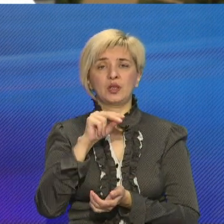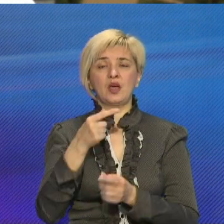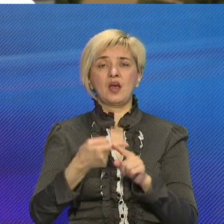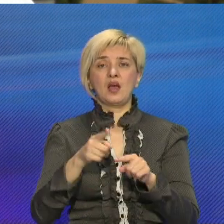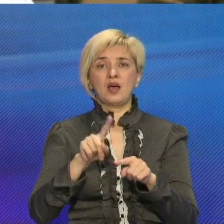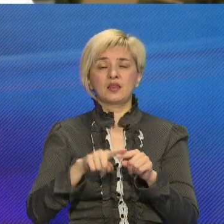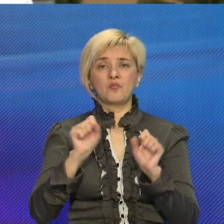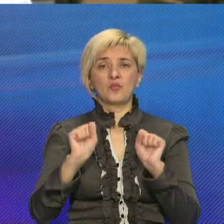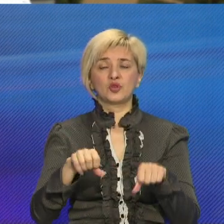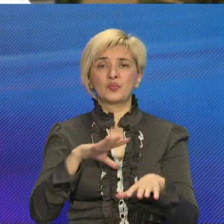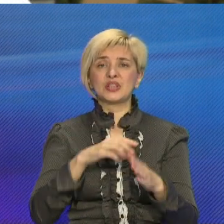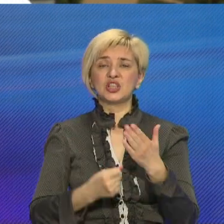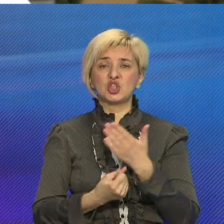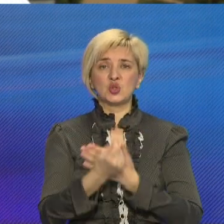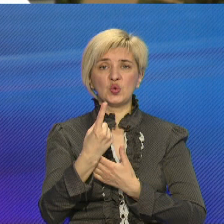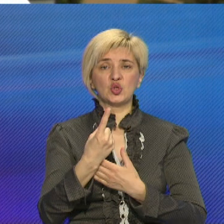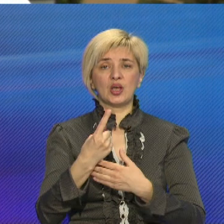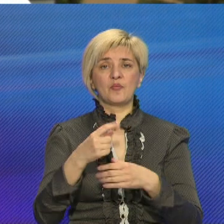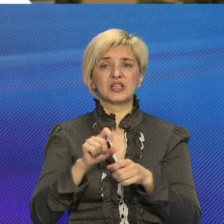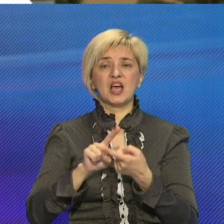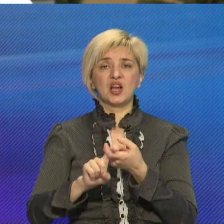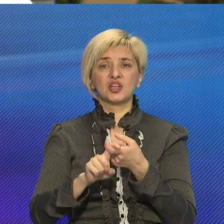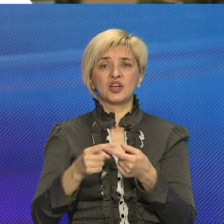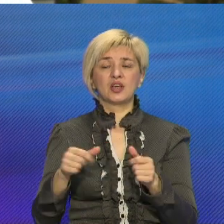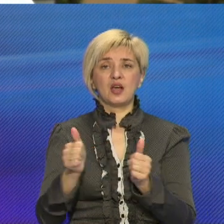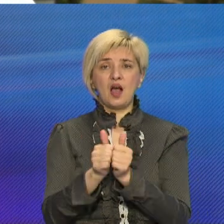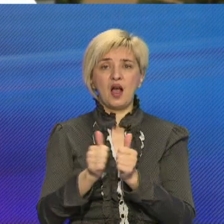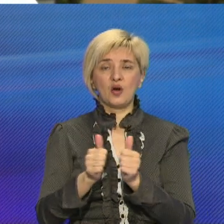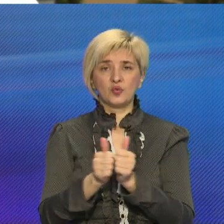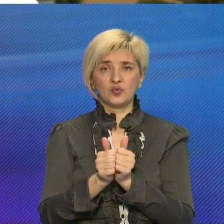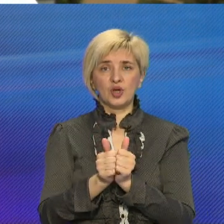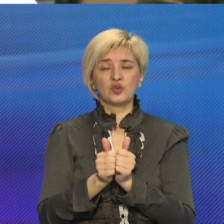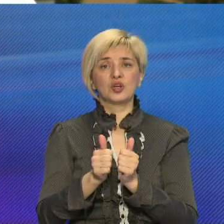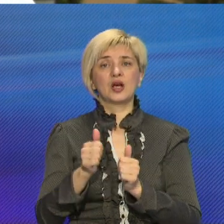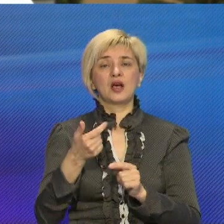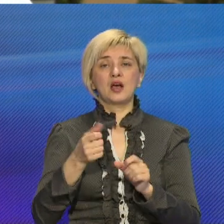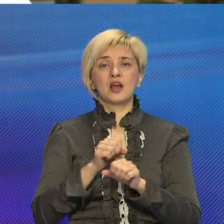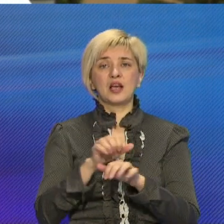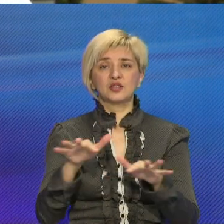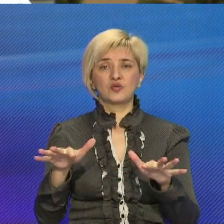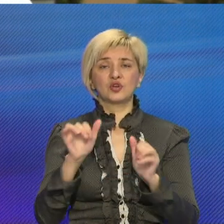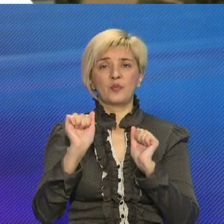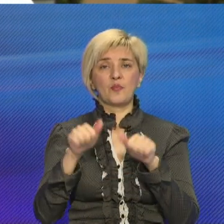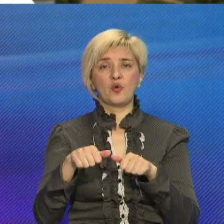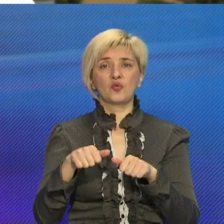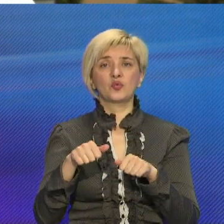заражения окружающих, которые живут в ближайших регионах, потому что разносчиками могут быть те же самые воробьи, голуби и другие